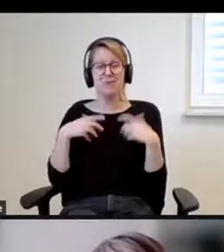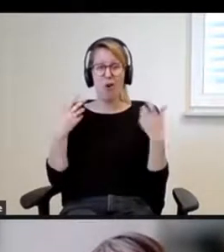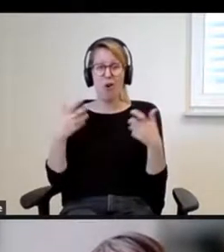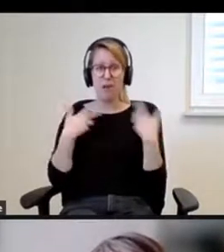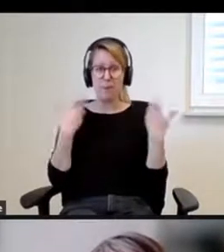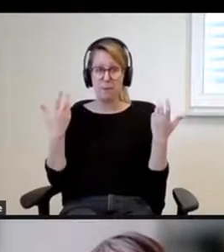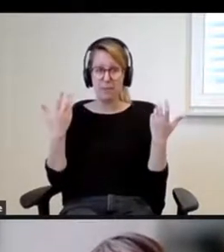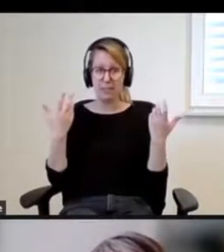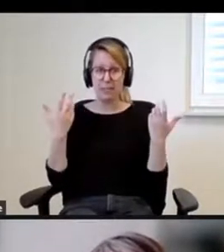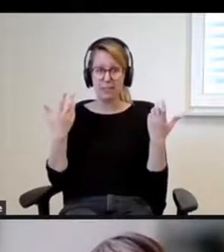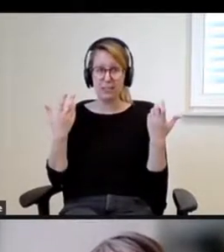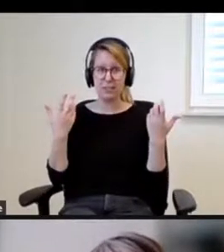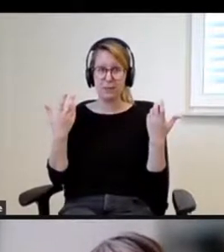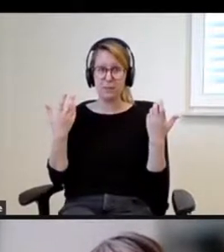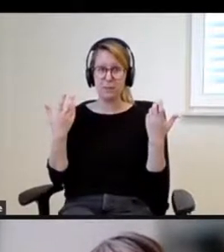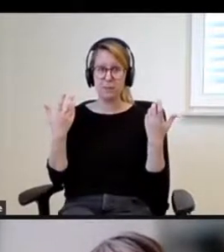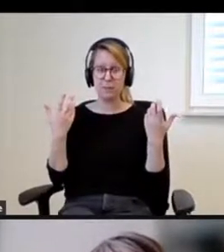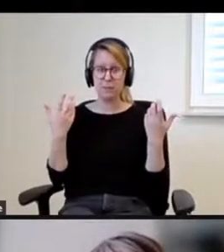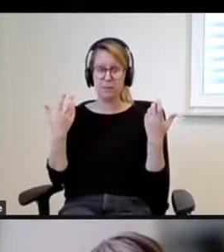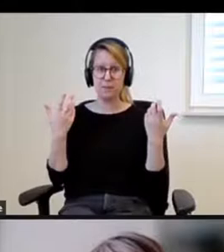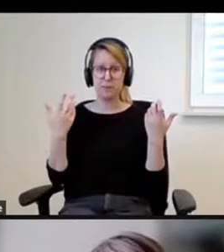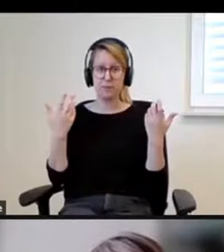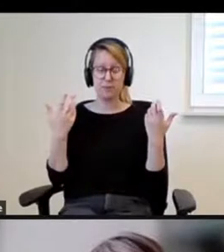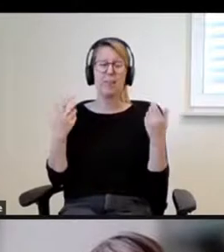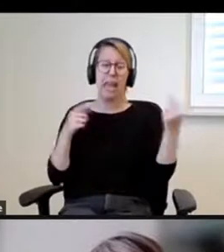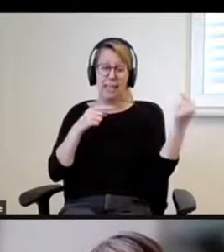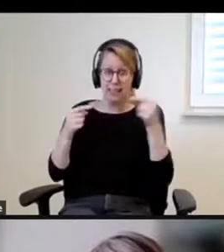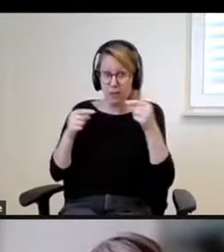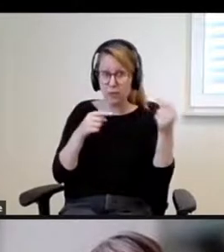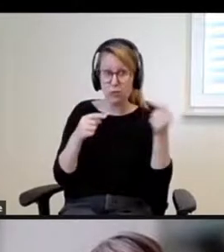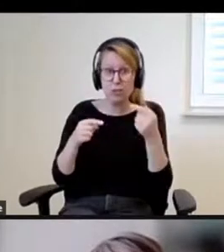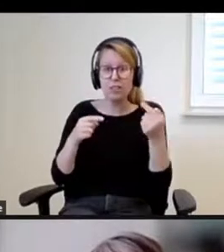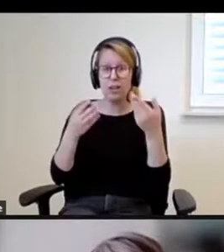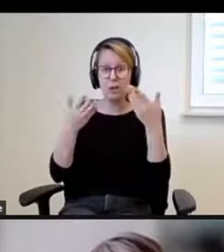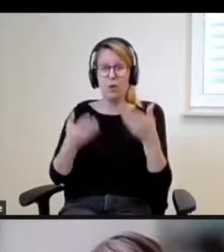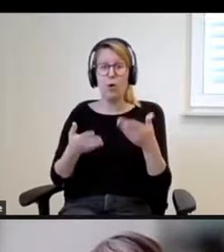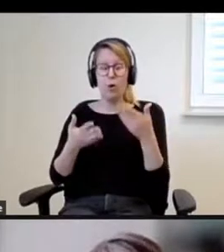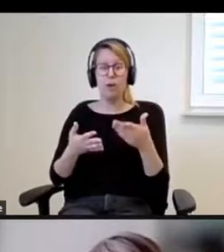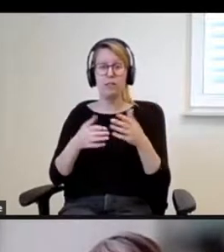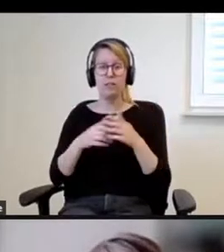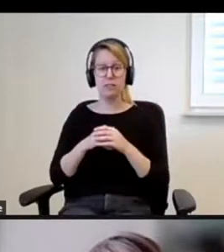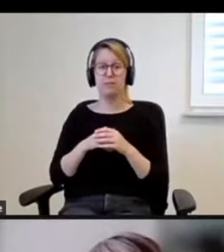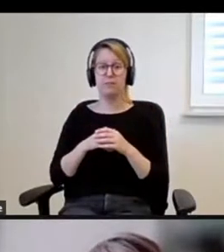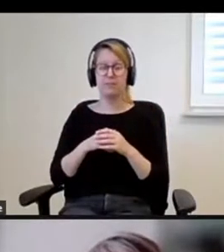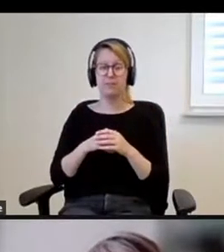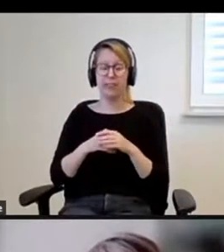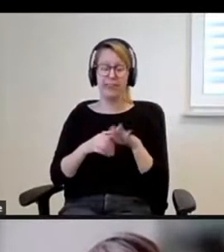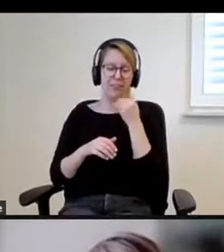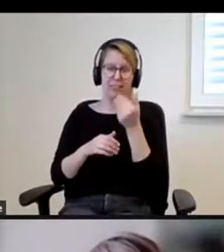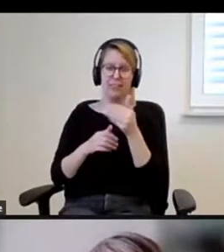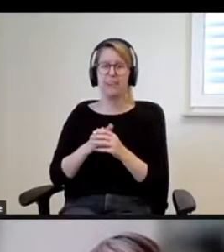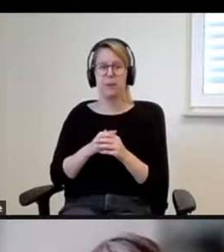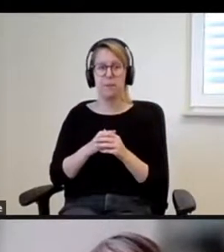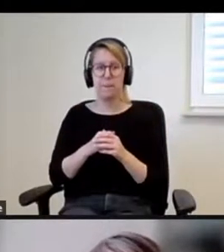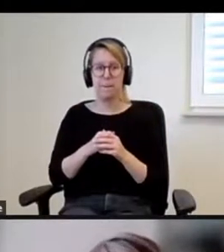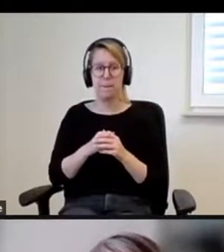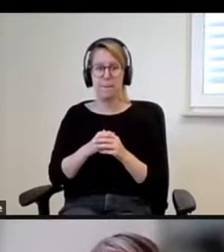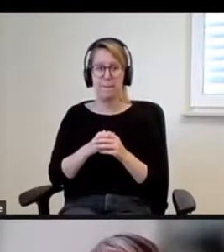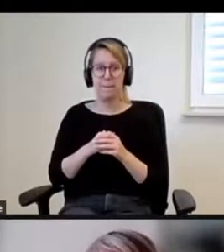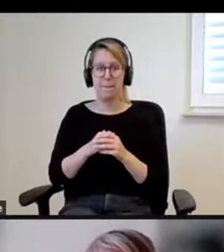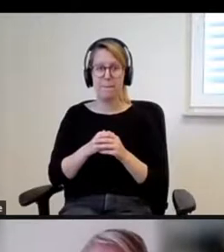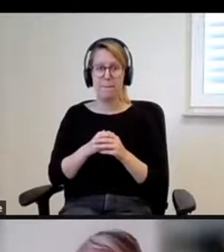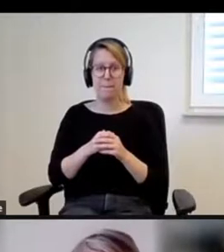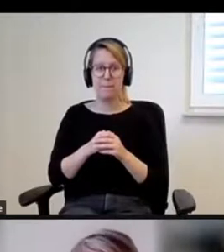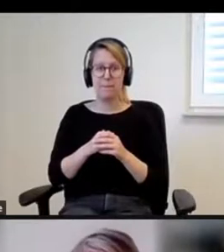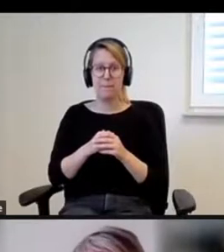et de discuter ensemble sur cette thématique. Merci. Un très grand merci à Madame Kaiser.